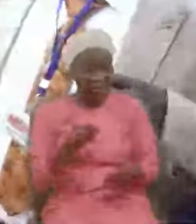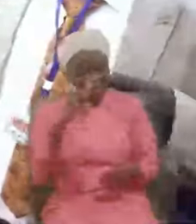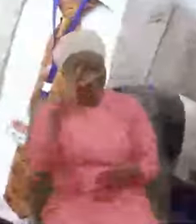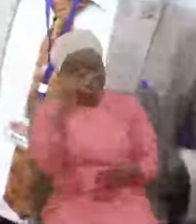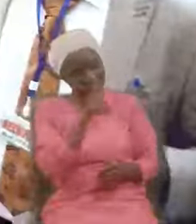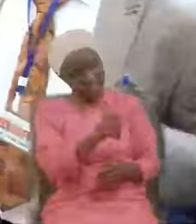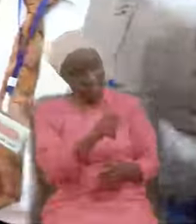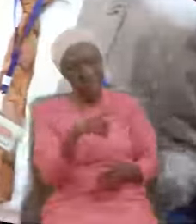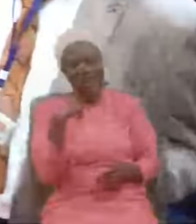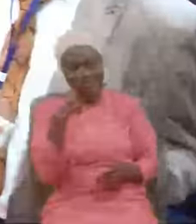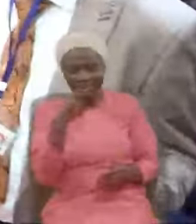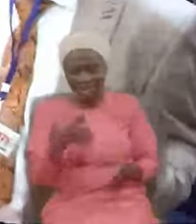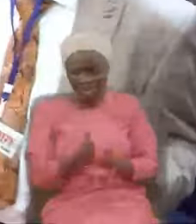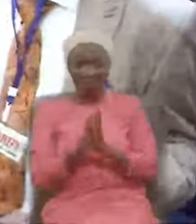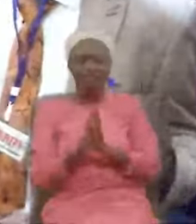verra s'accomplir.